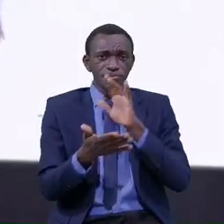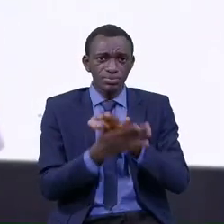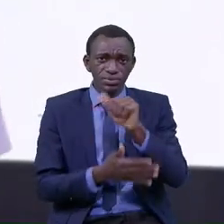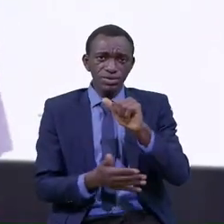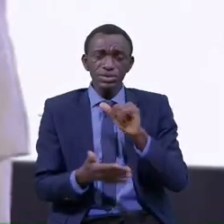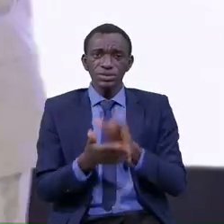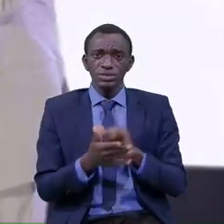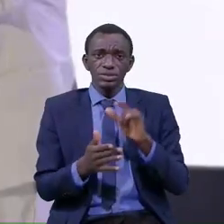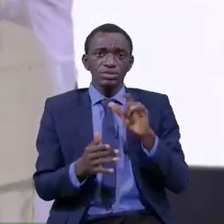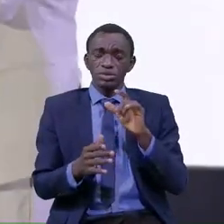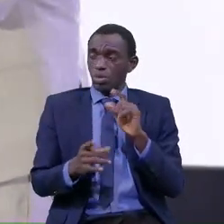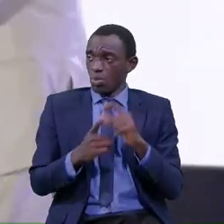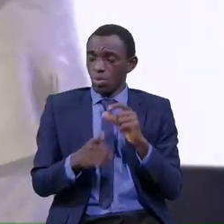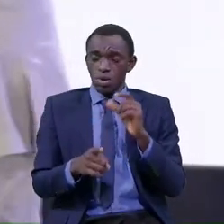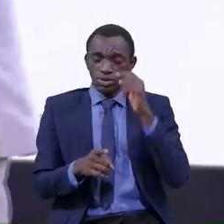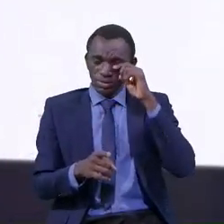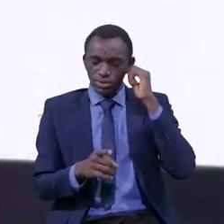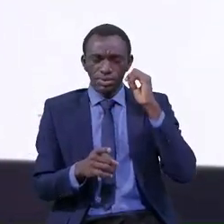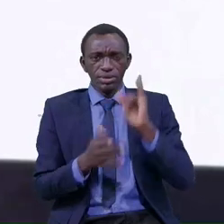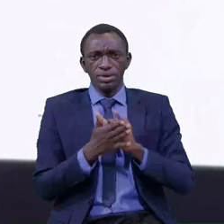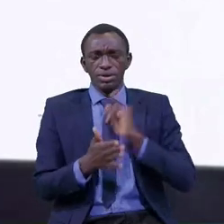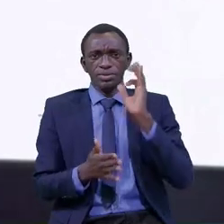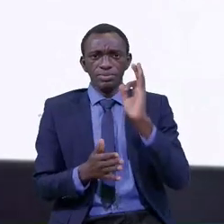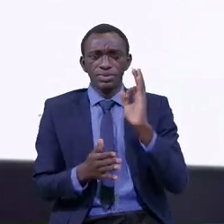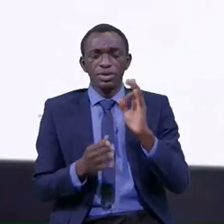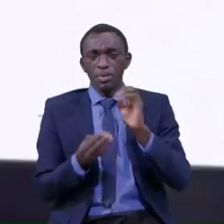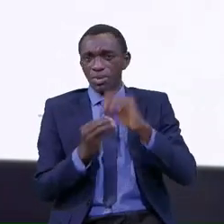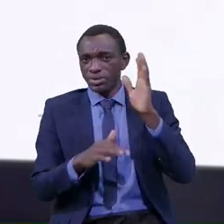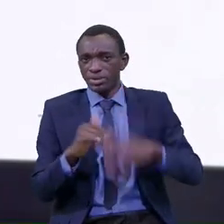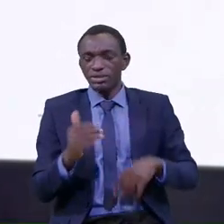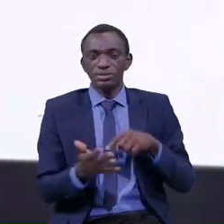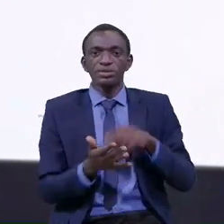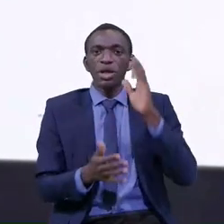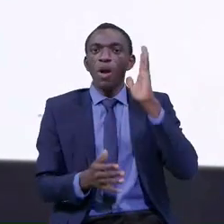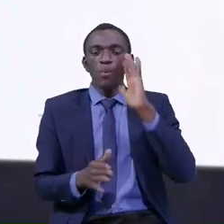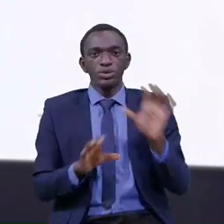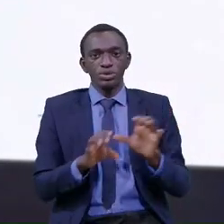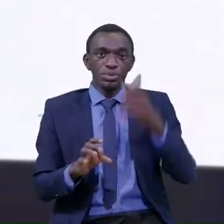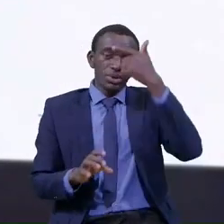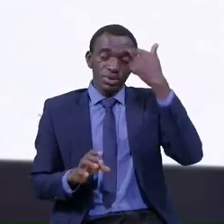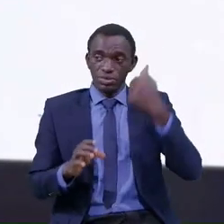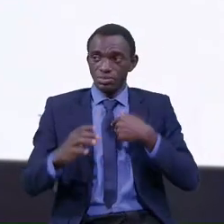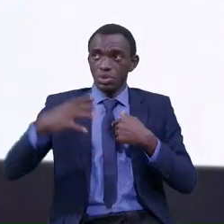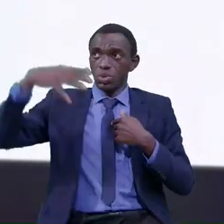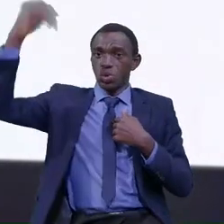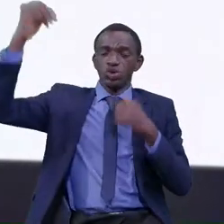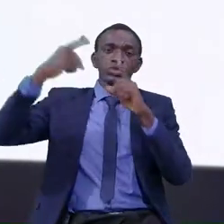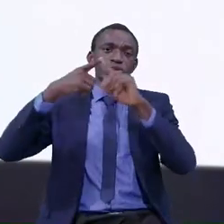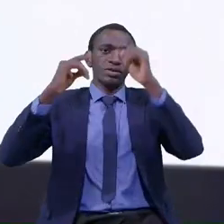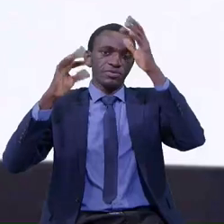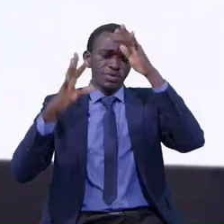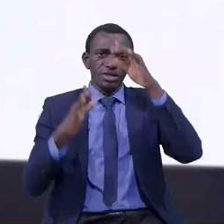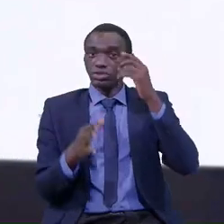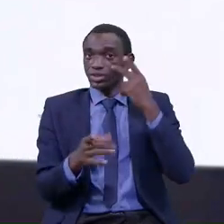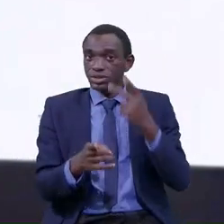fera de plus grandes parce que je m'en vais au Père. Et l'œuvre sera